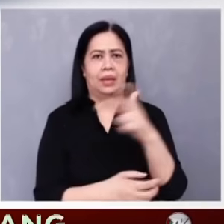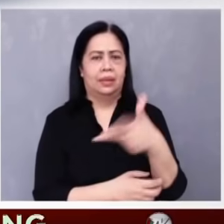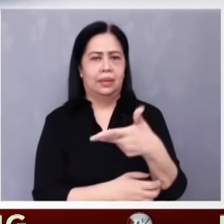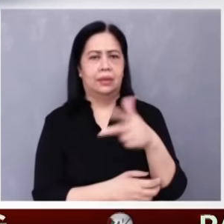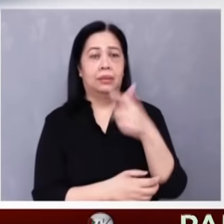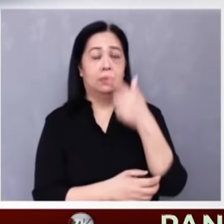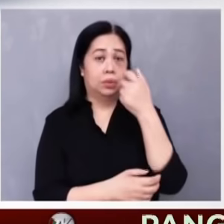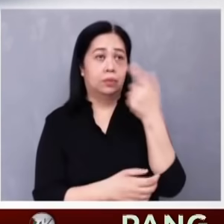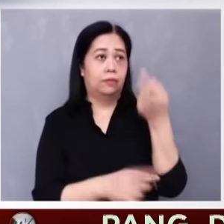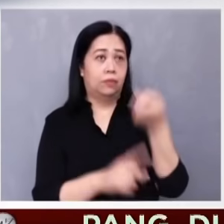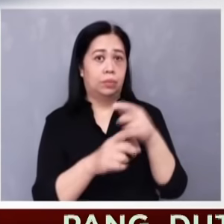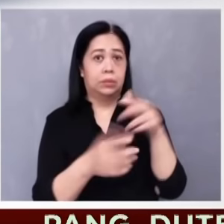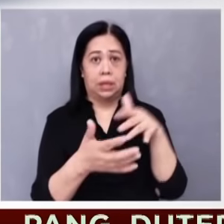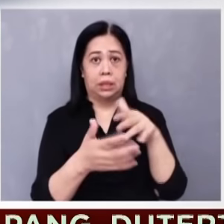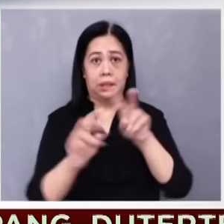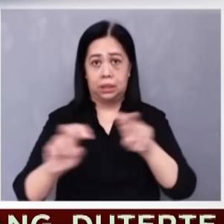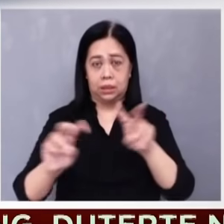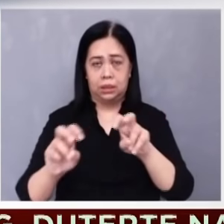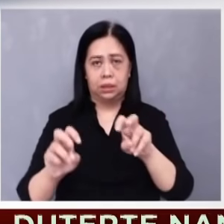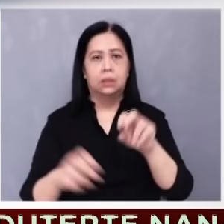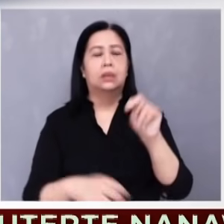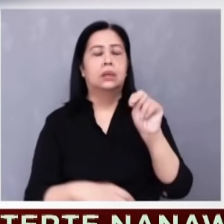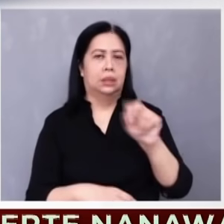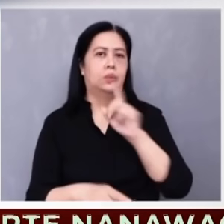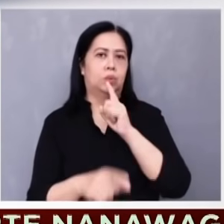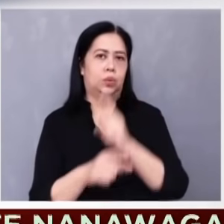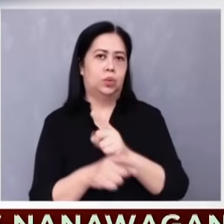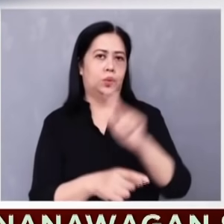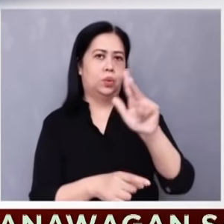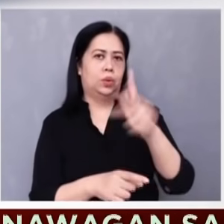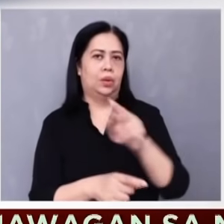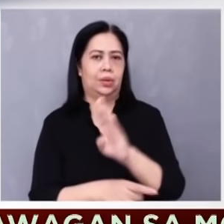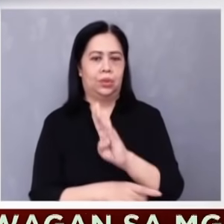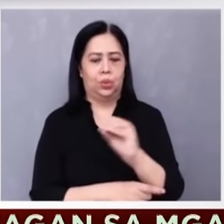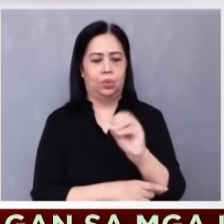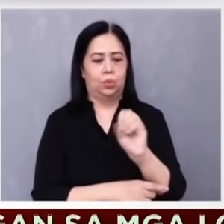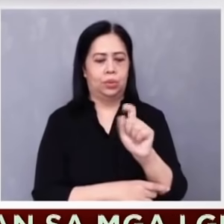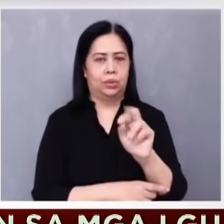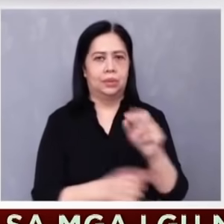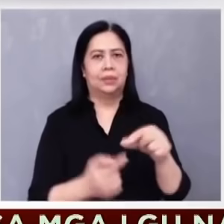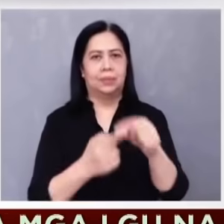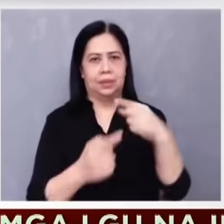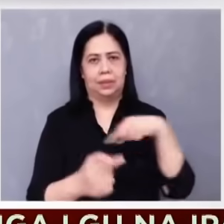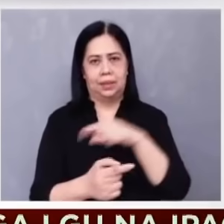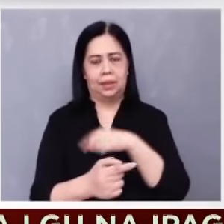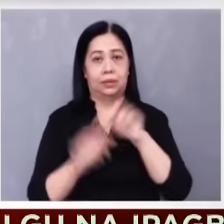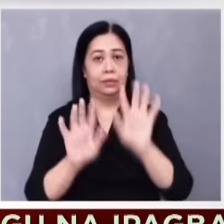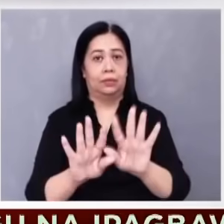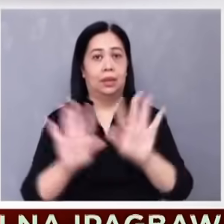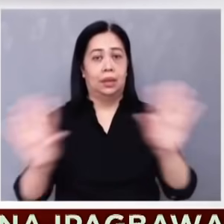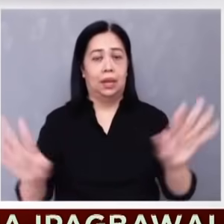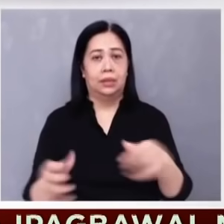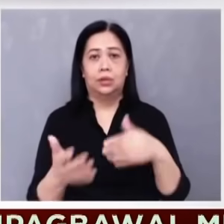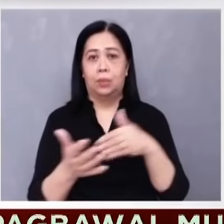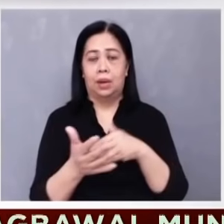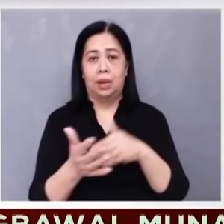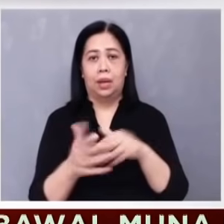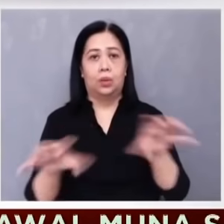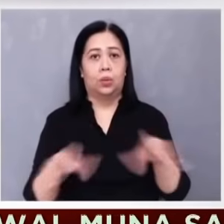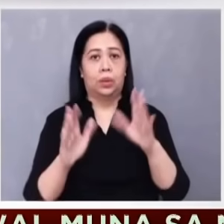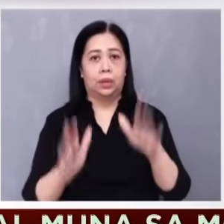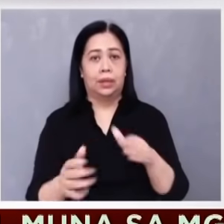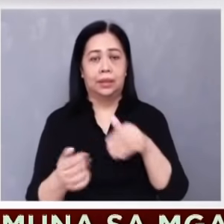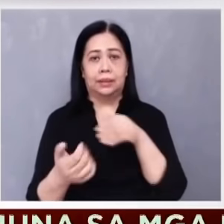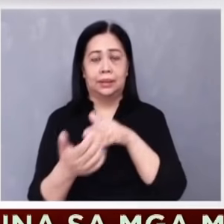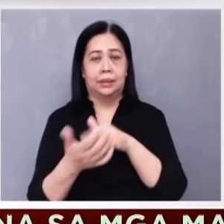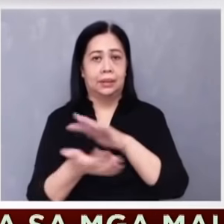studies, kailangan naman po talaga siya lalo na yung mga sa frontliners. Ang mga health worker na fully vaccinated laban sa COVID